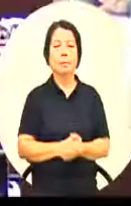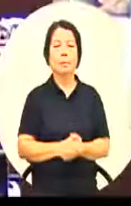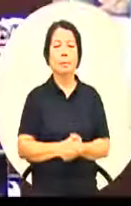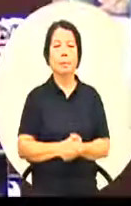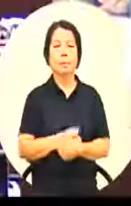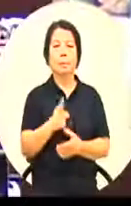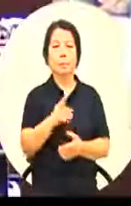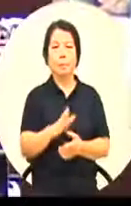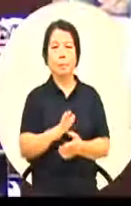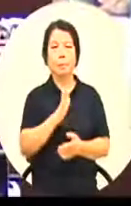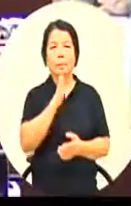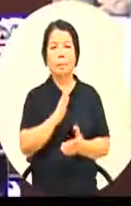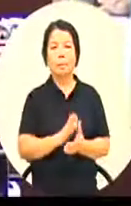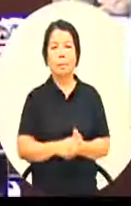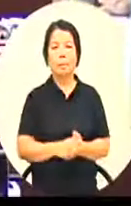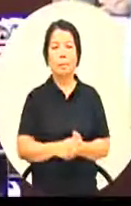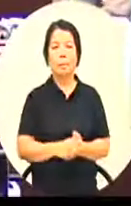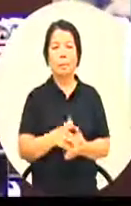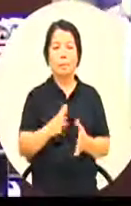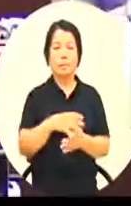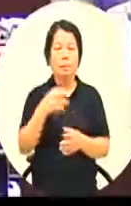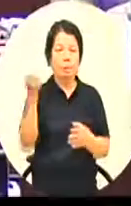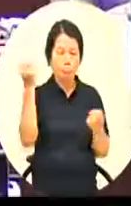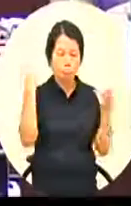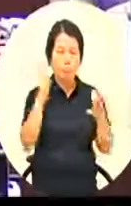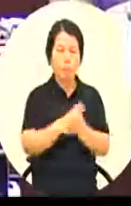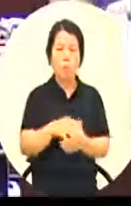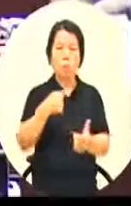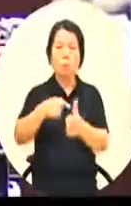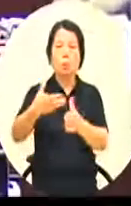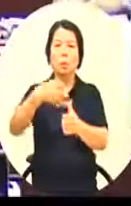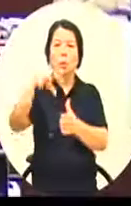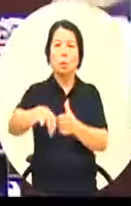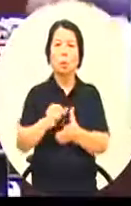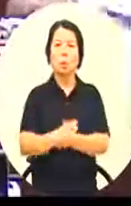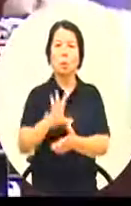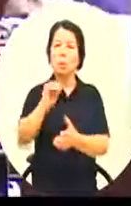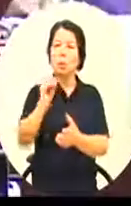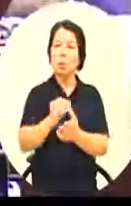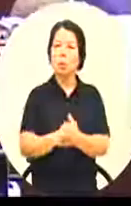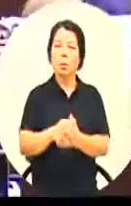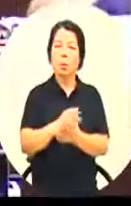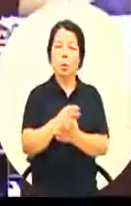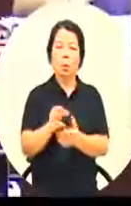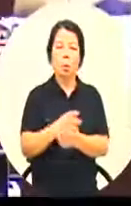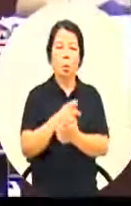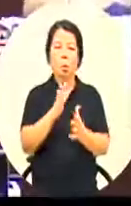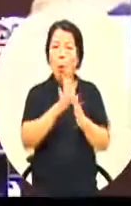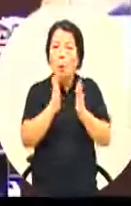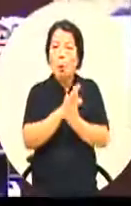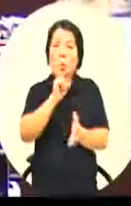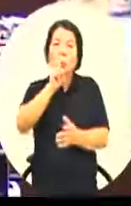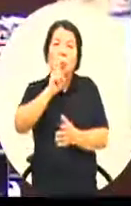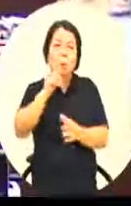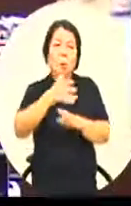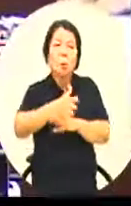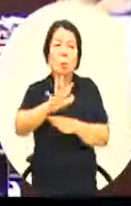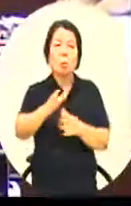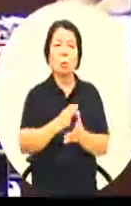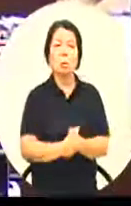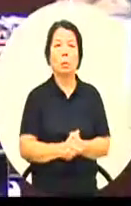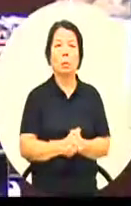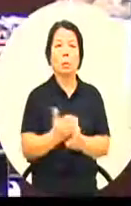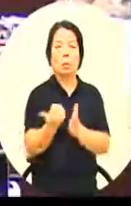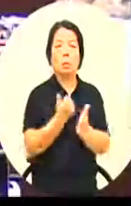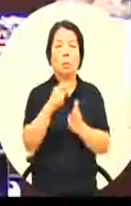还是事实。 对，我说先从传闻开始。刚刚我问了教育局，似乎没有听到任何事先的检举哦。其实这个事先检举是应该进来的。就刚